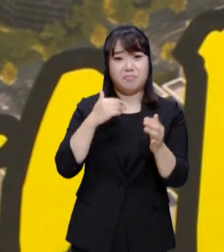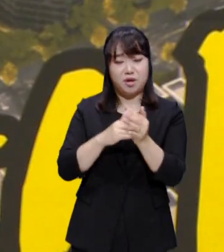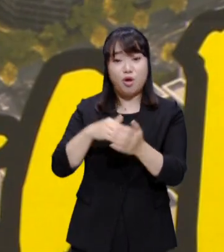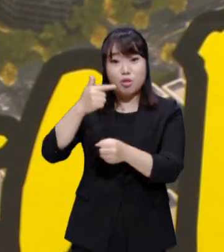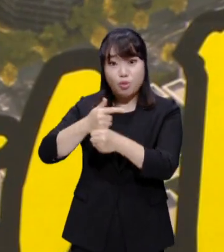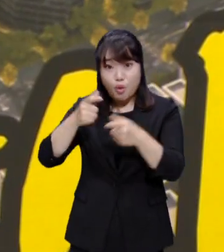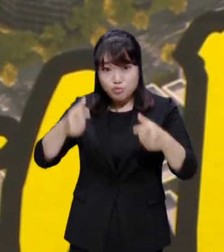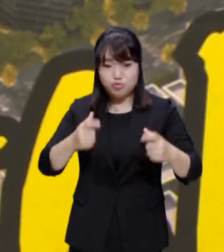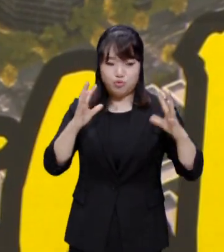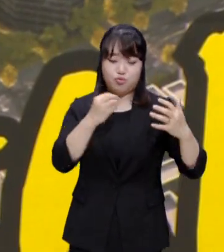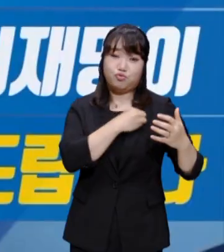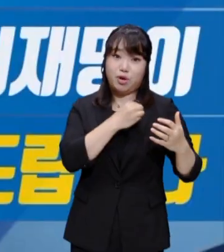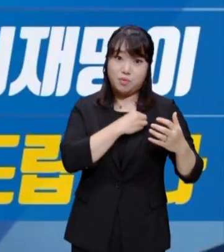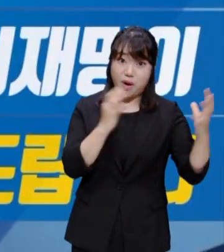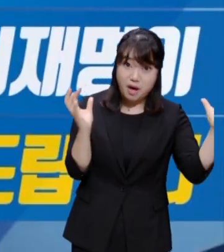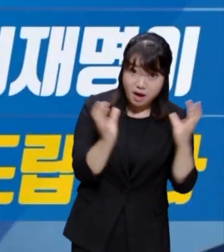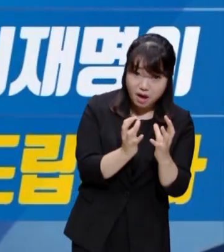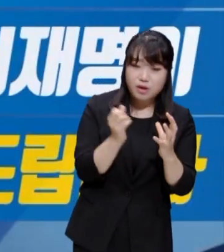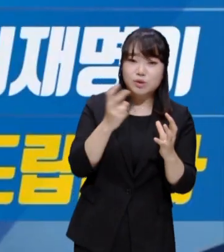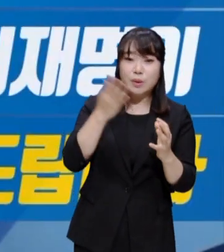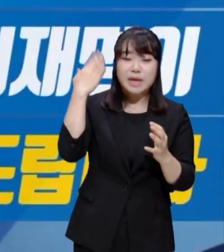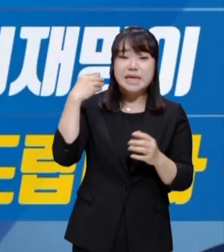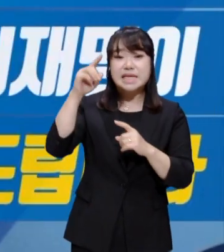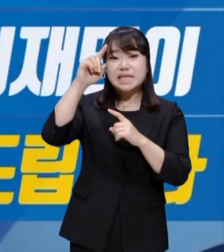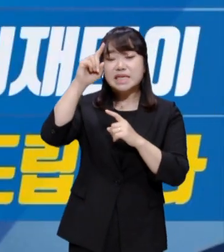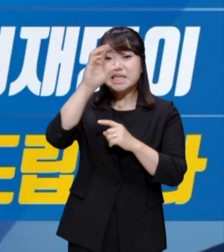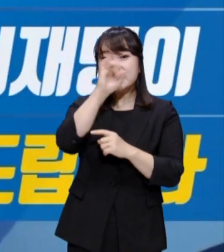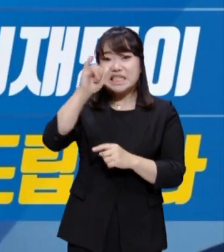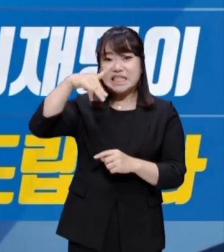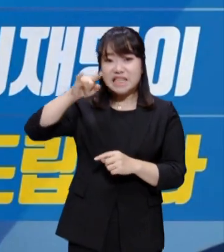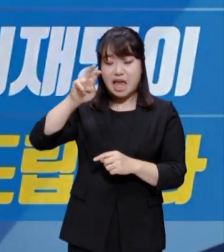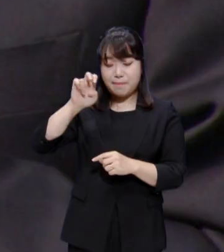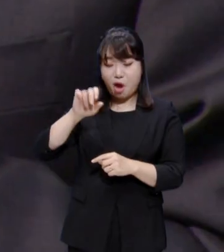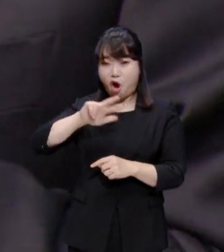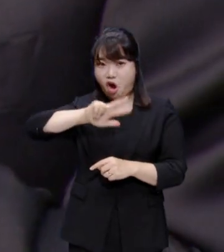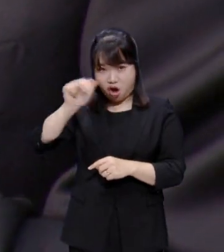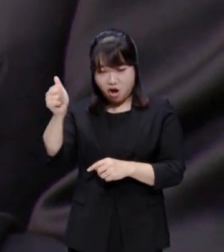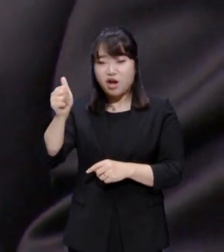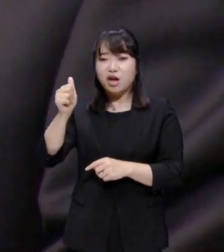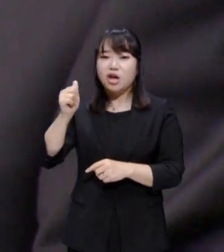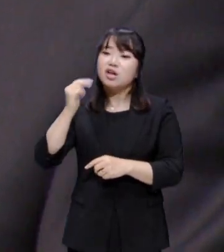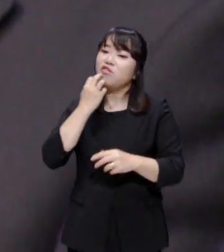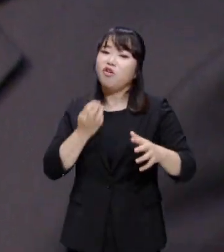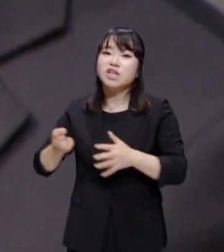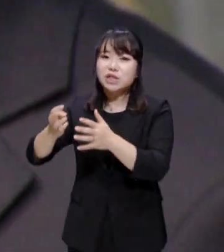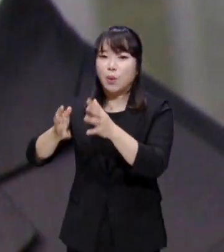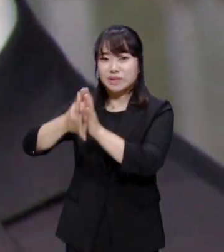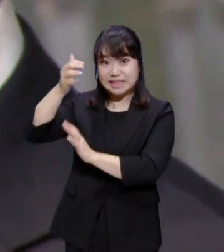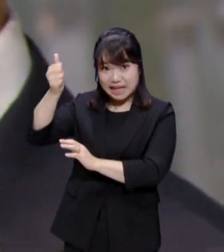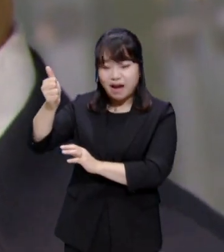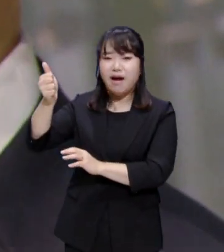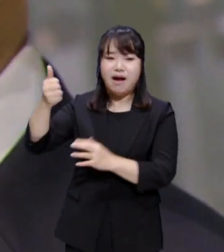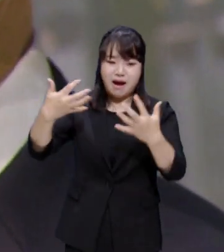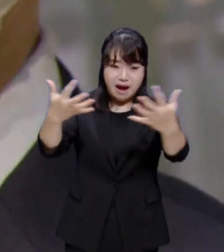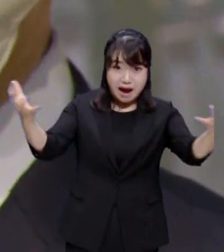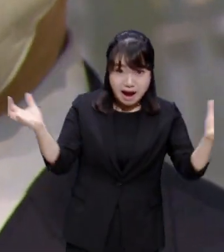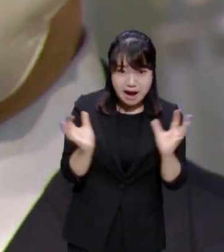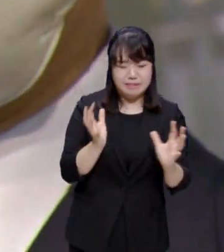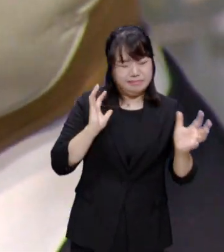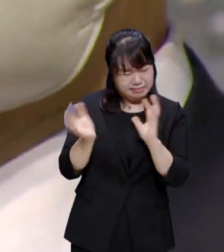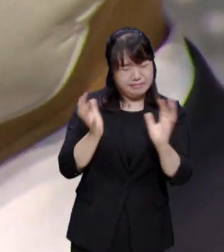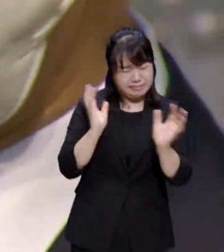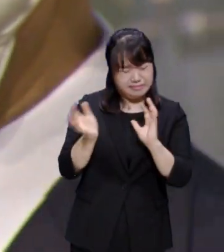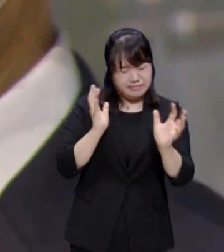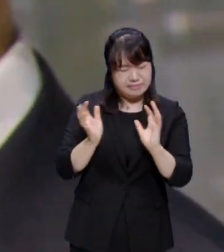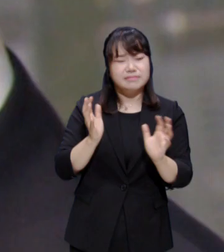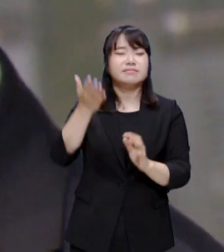지역 국회의원들은 물론 이재명 전 경기도지사까지 같은 당이었던 안병용 전 의정부 시장을 긴 시간